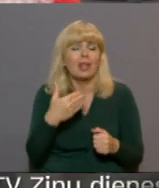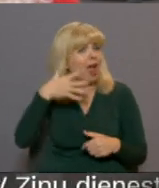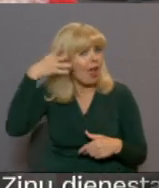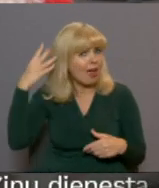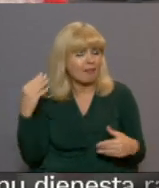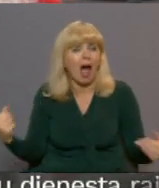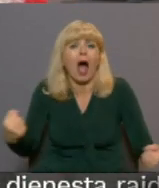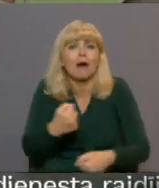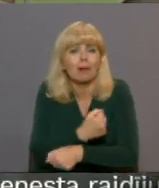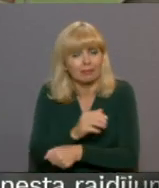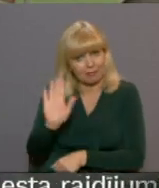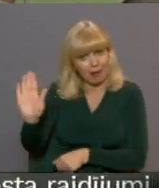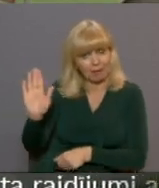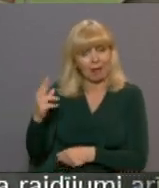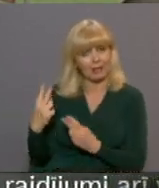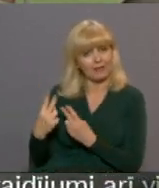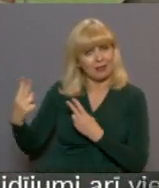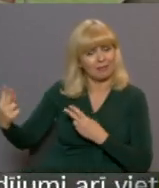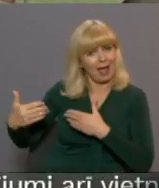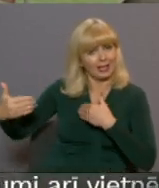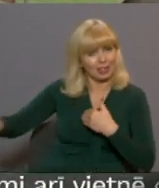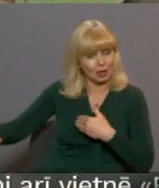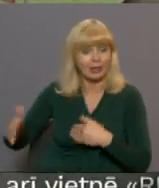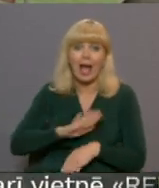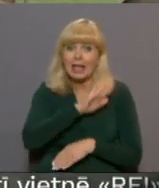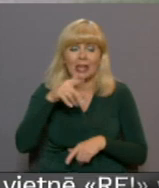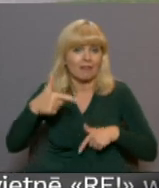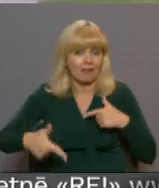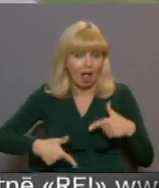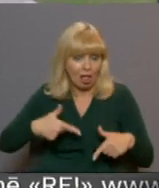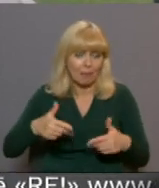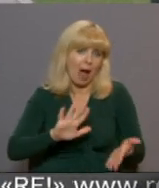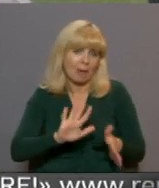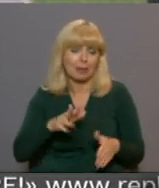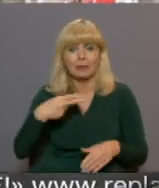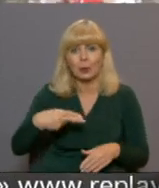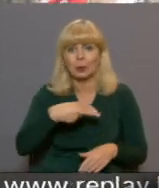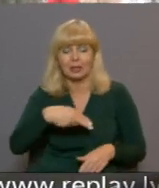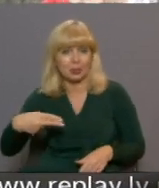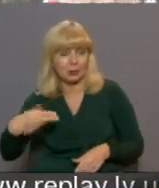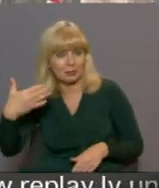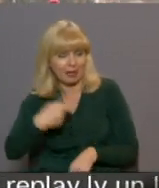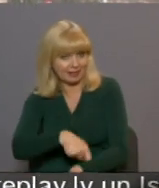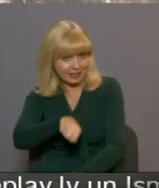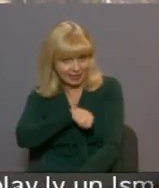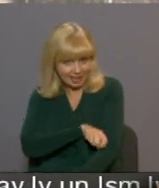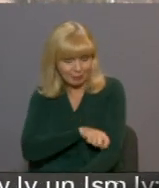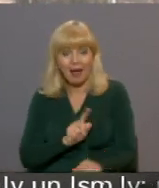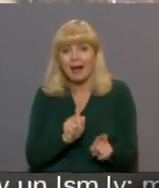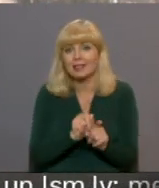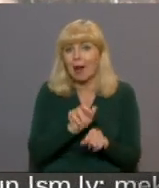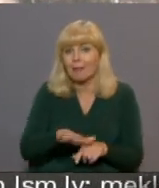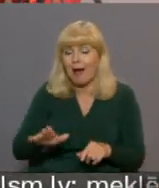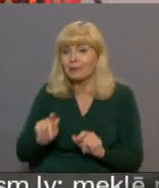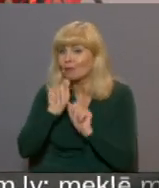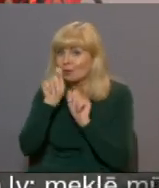2 metru distance. Dienā ar velosipēdiem vidēji tiek nobraukti 20 līdz 25 kilometri. Ceļā sastaptajiem bērniem tiek